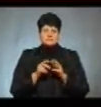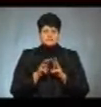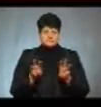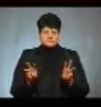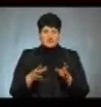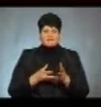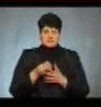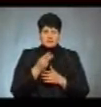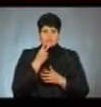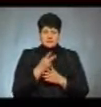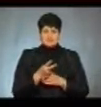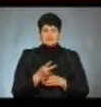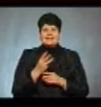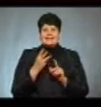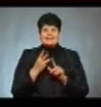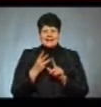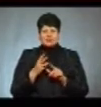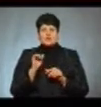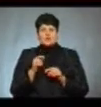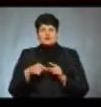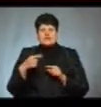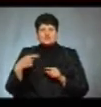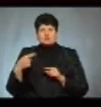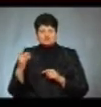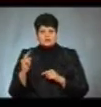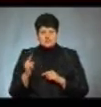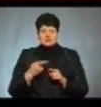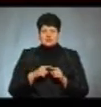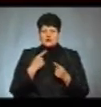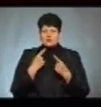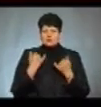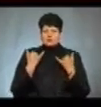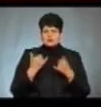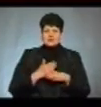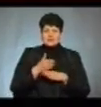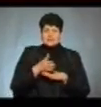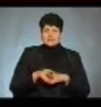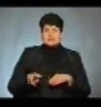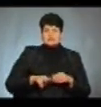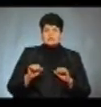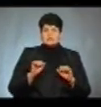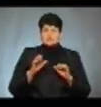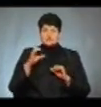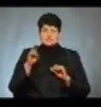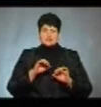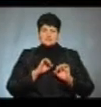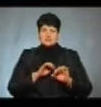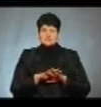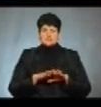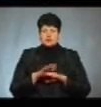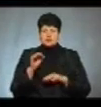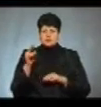Виплати передбачені на третю і кожну наступну дитину. Про це говоримо сьогодні. Гість студії – директор департаменту соціального захисту